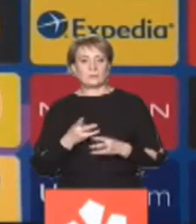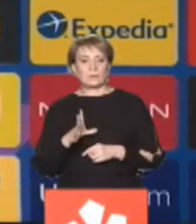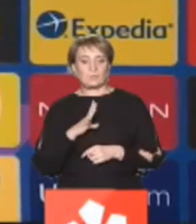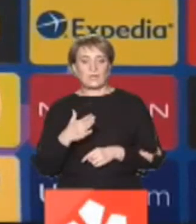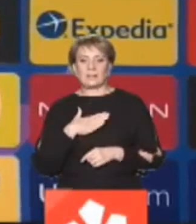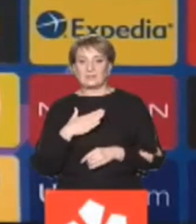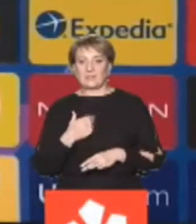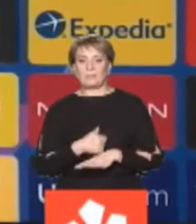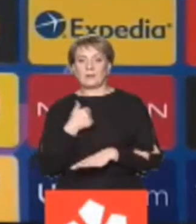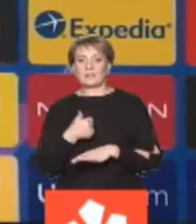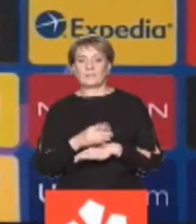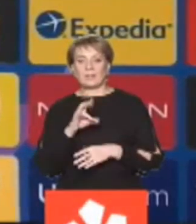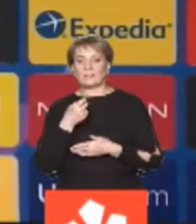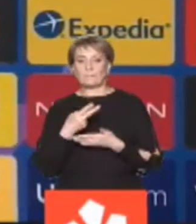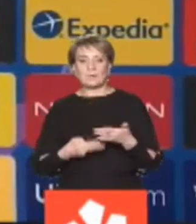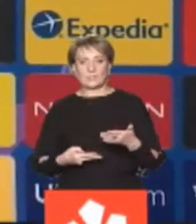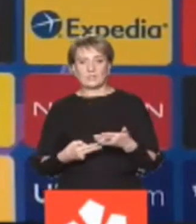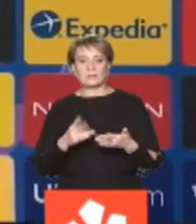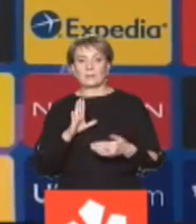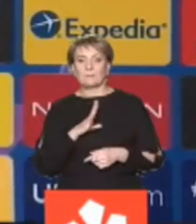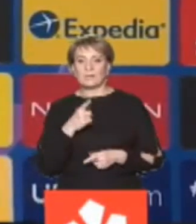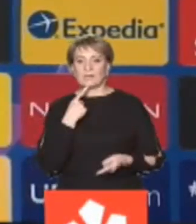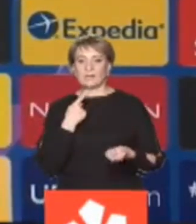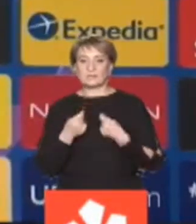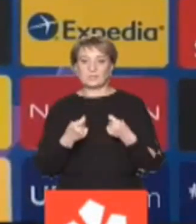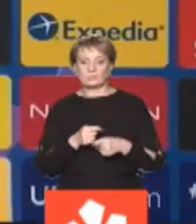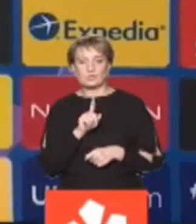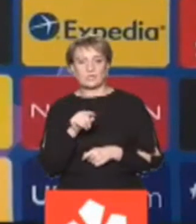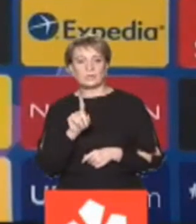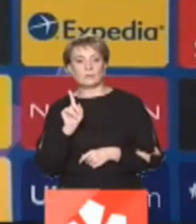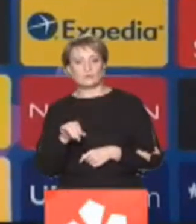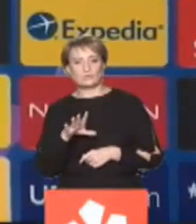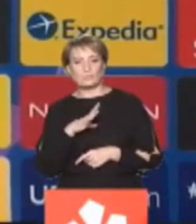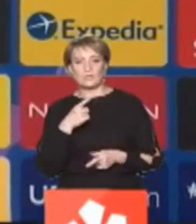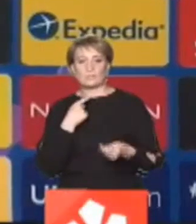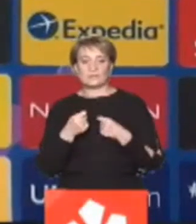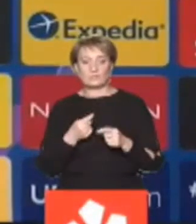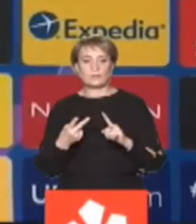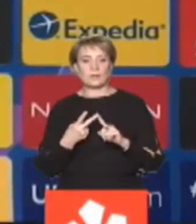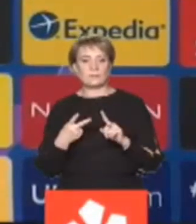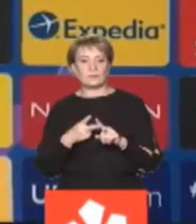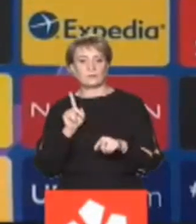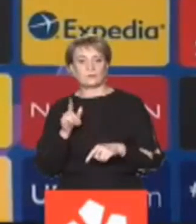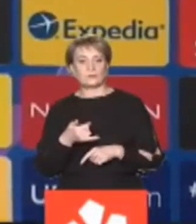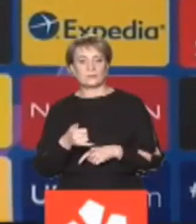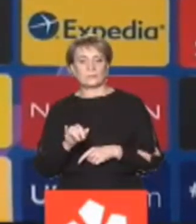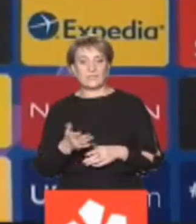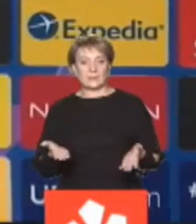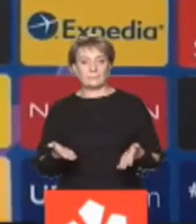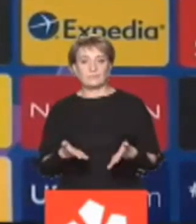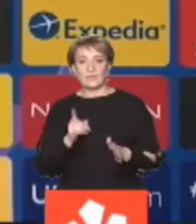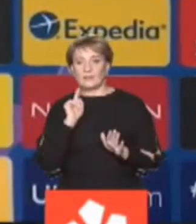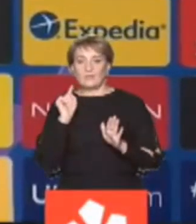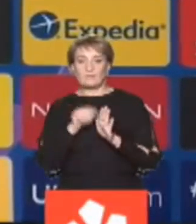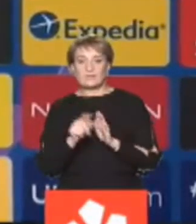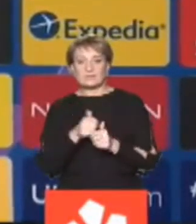головне не проіграти. І ми десь осторожно, а вони, може, перший там теж осторожно, а другий вже ми забили, вони полізли